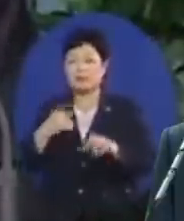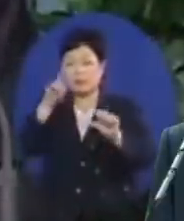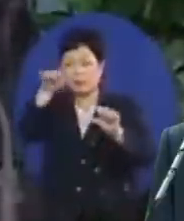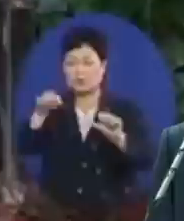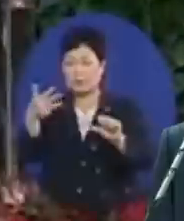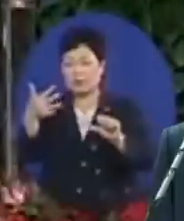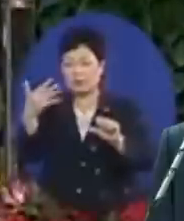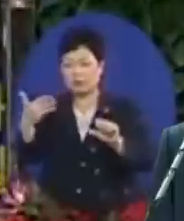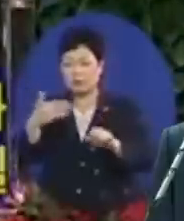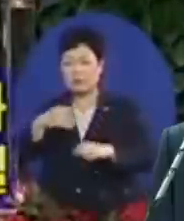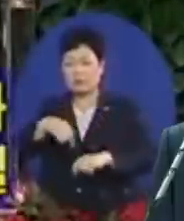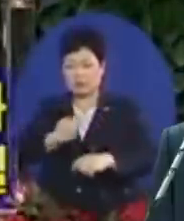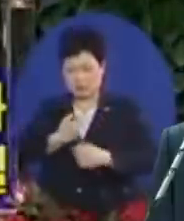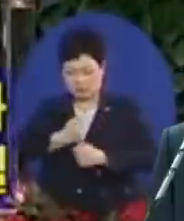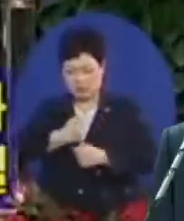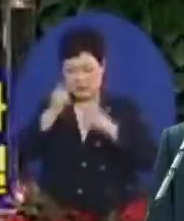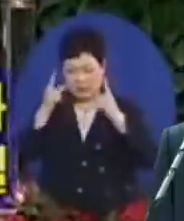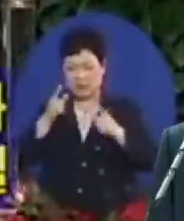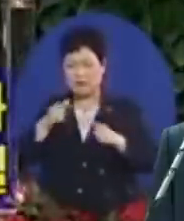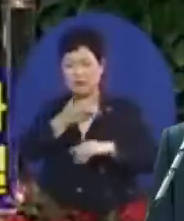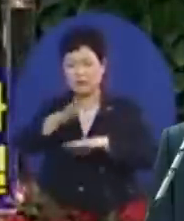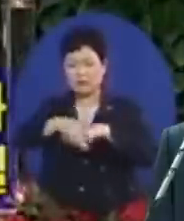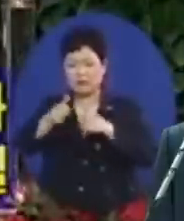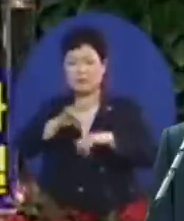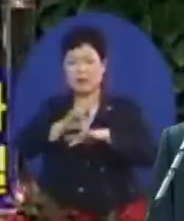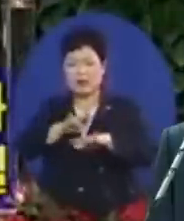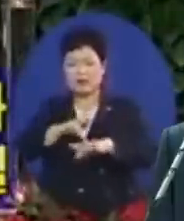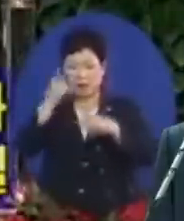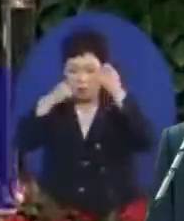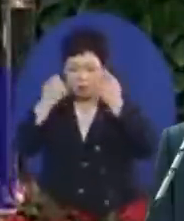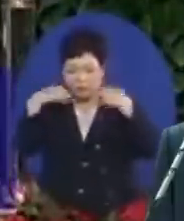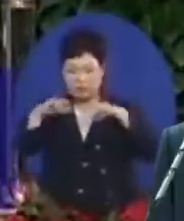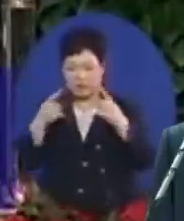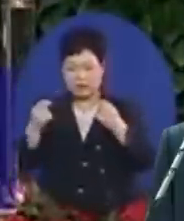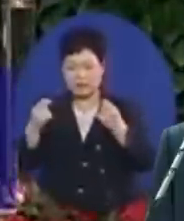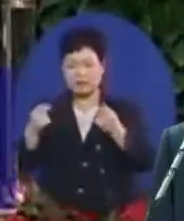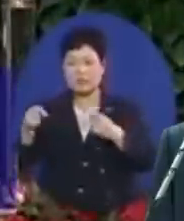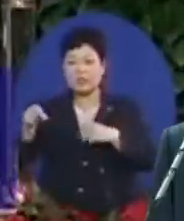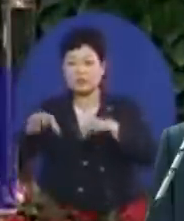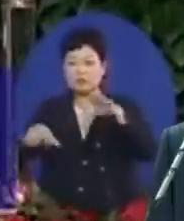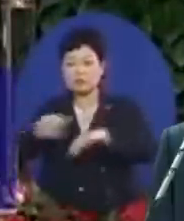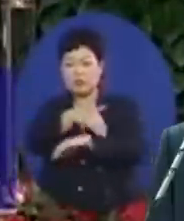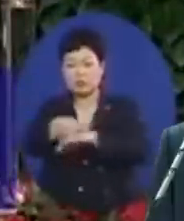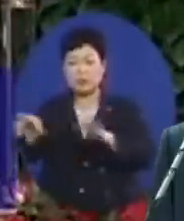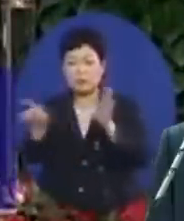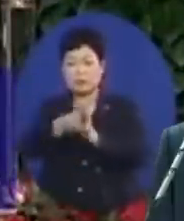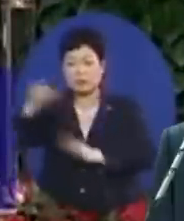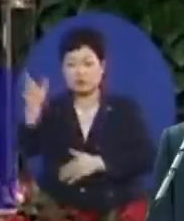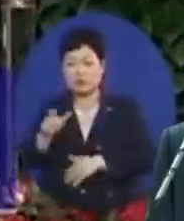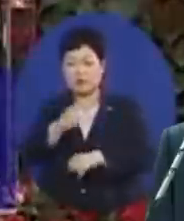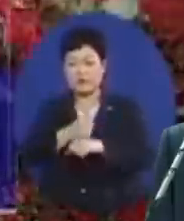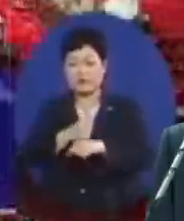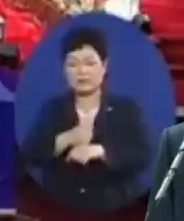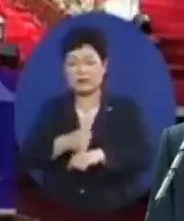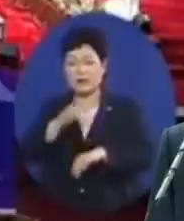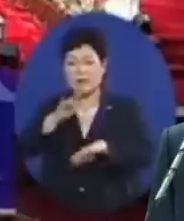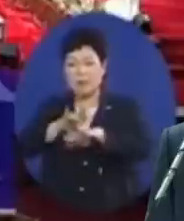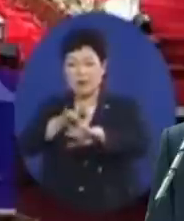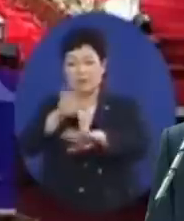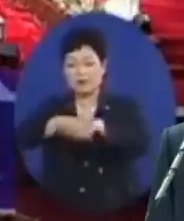8절로 9절에 근신하라 깨어라 너희 대적 마귀가 우는 사자같이 돌아다니며 삼킬자를 찾으니 너희는 믿음을 굳건히 하여 그를